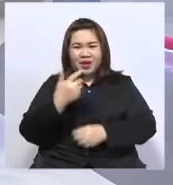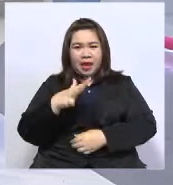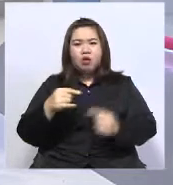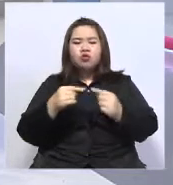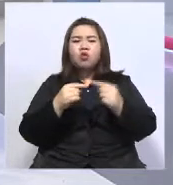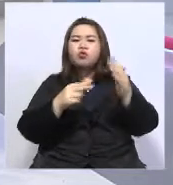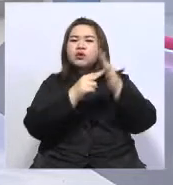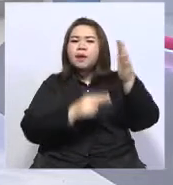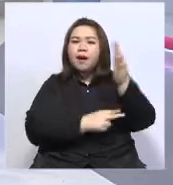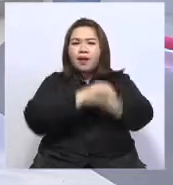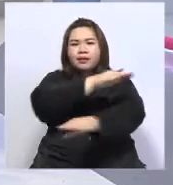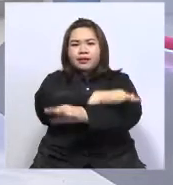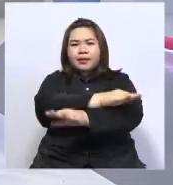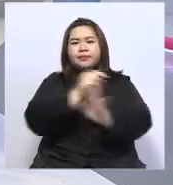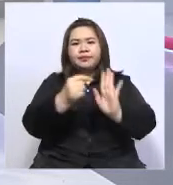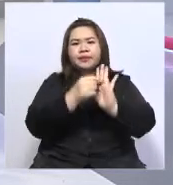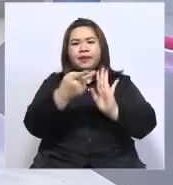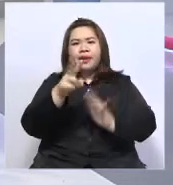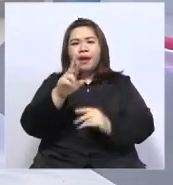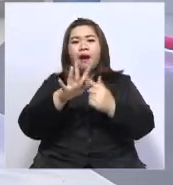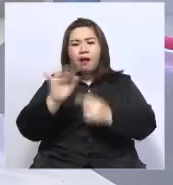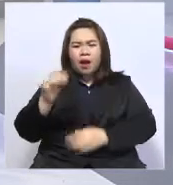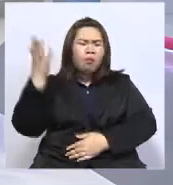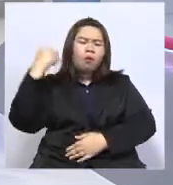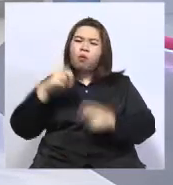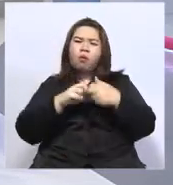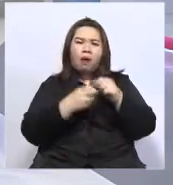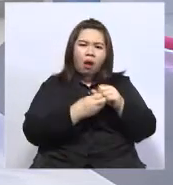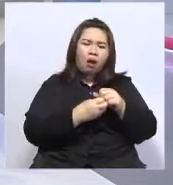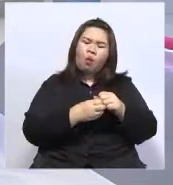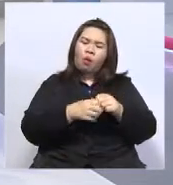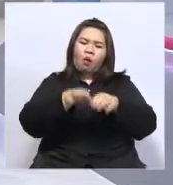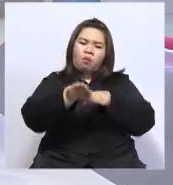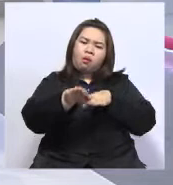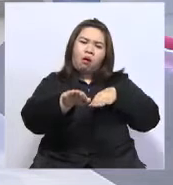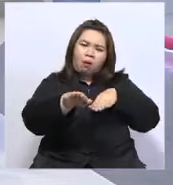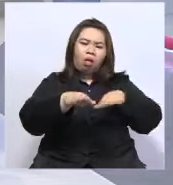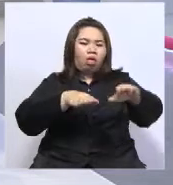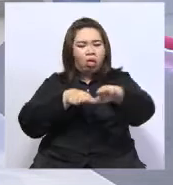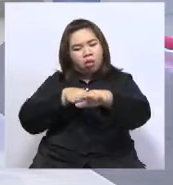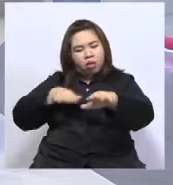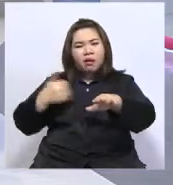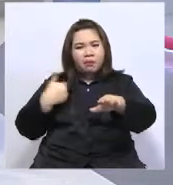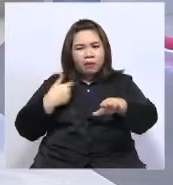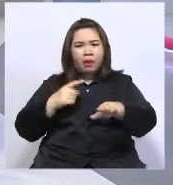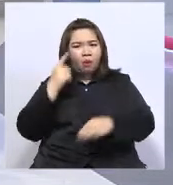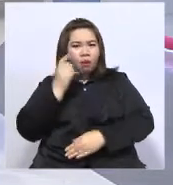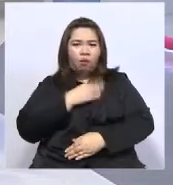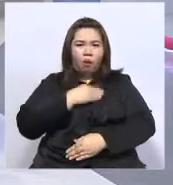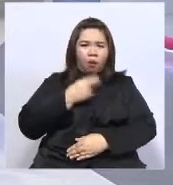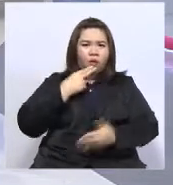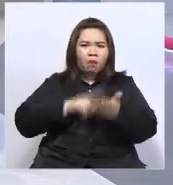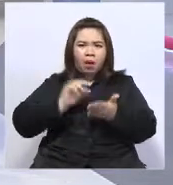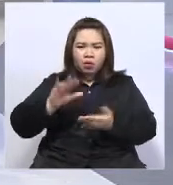ับี่สพันข้ามแกแ่ลายหลังจากที่ก่อนหนานมีปญหามากก็อยางนี้รถปา รถแซง หลังจากททุกคนทราบวาทุกคนจะโดนไปสั่ง